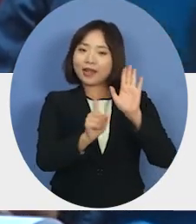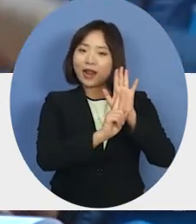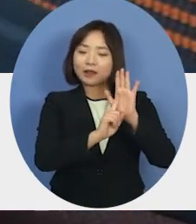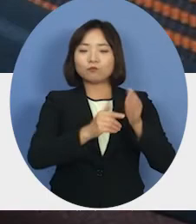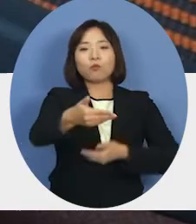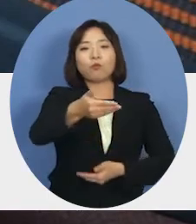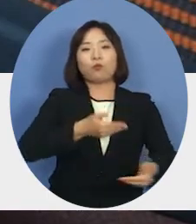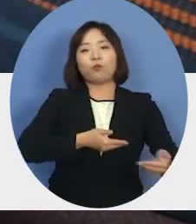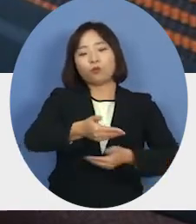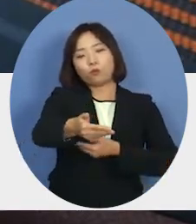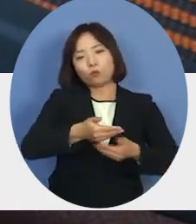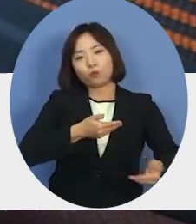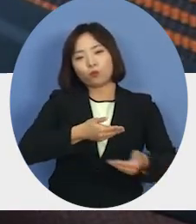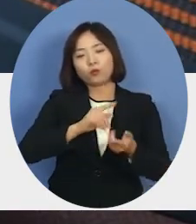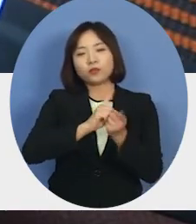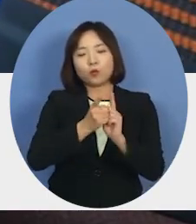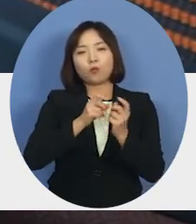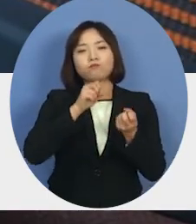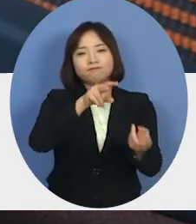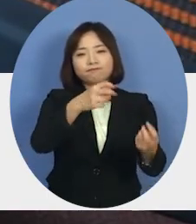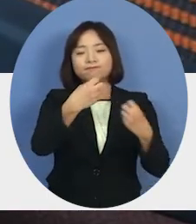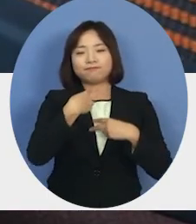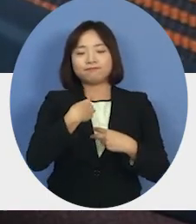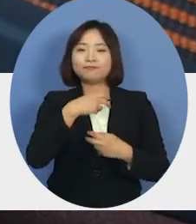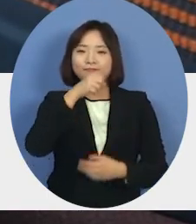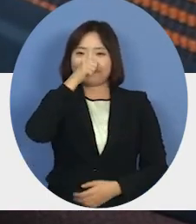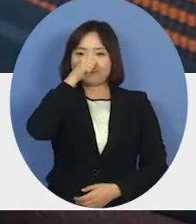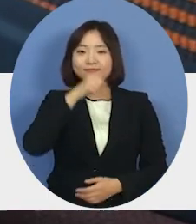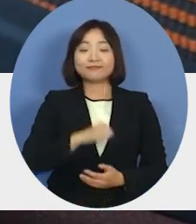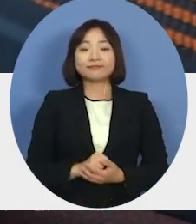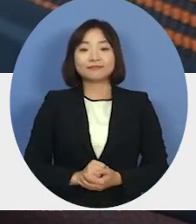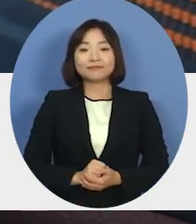공유하고 문서에 양방향 소통이 가능하다는 장점이 있습니다